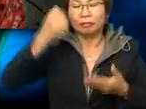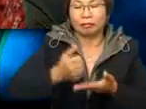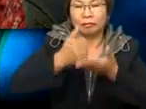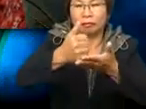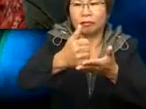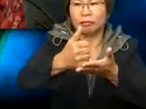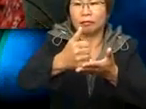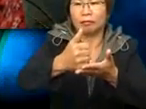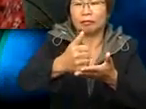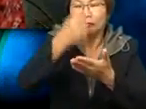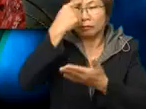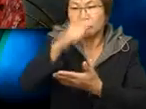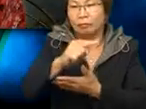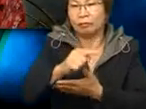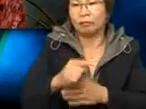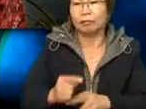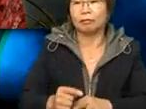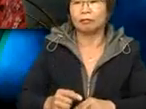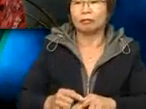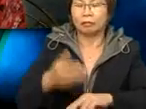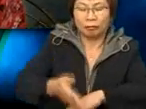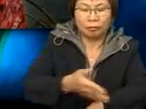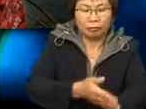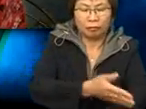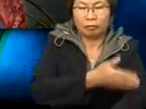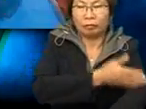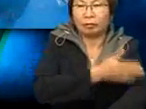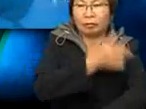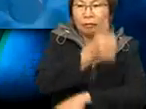Bantulah mereka untuk meningkatkan prestasi diri.